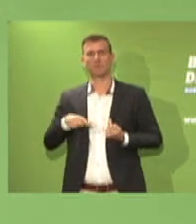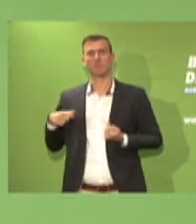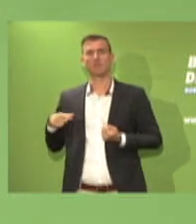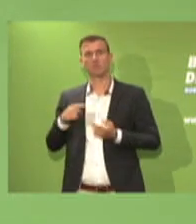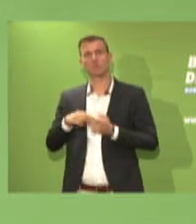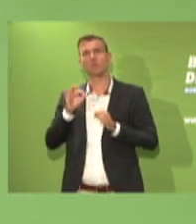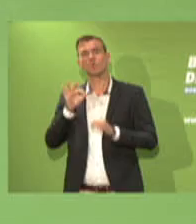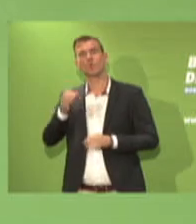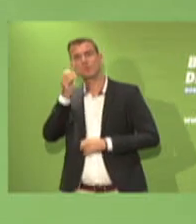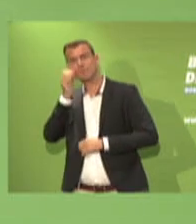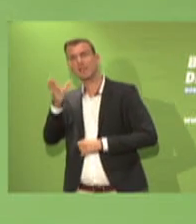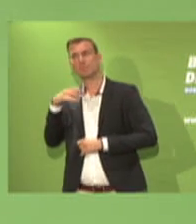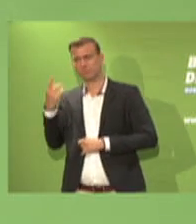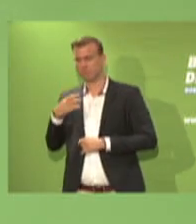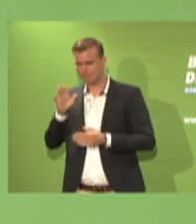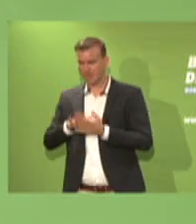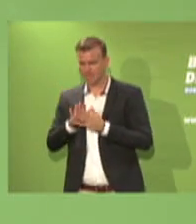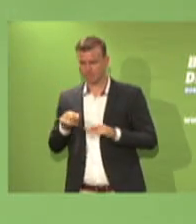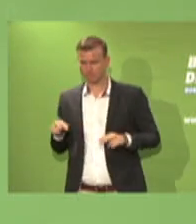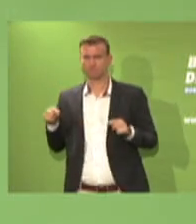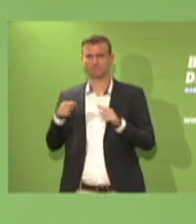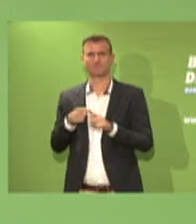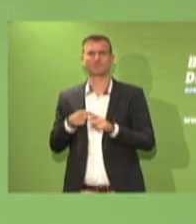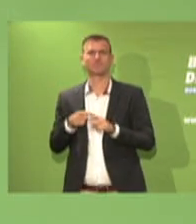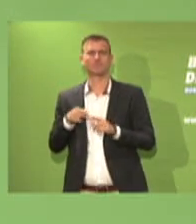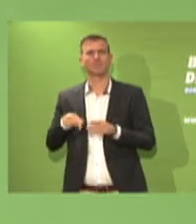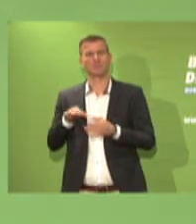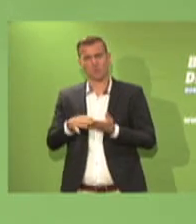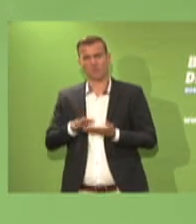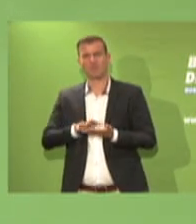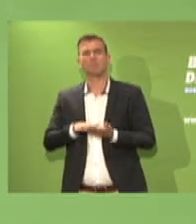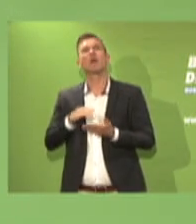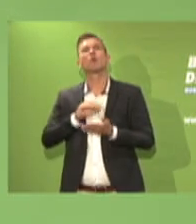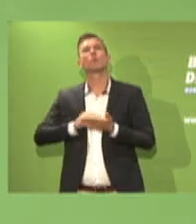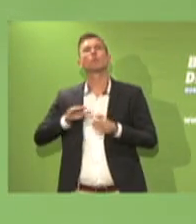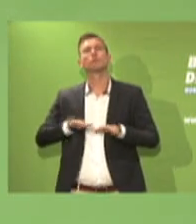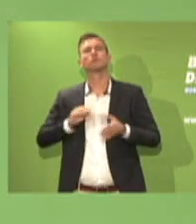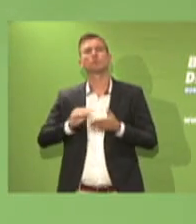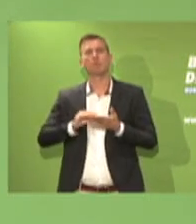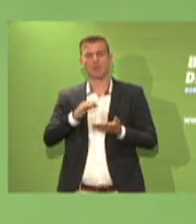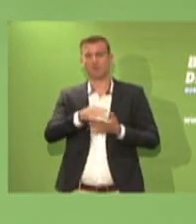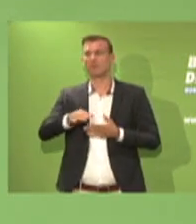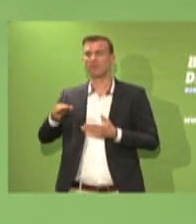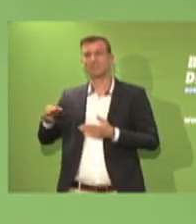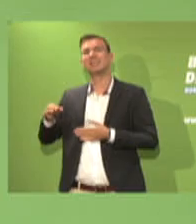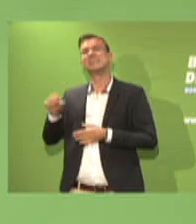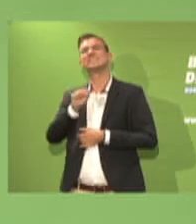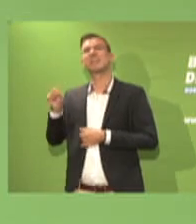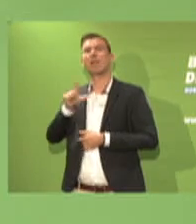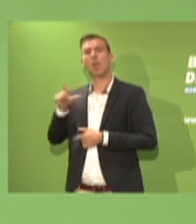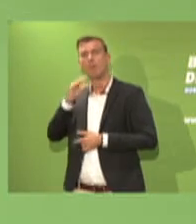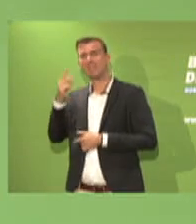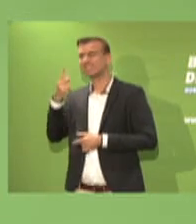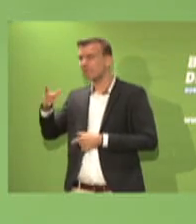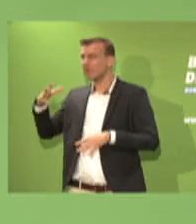die gute Bildung auch wirklich im Dorf bleibt und dass wir für den Erhalt der Grundschulstandorte gestritten haben. Und Silvia Lörmann ist die Ministerin, die das möglich gemacht hat. An dieser